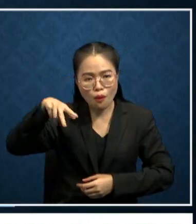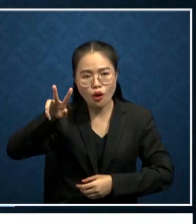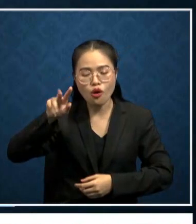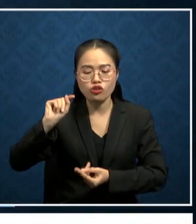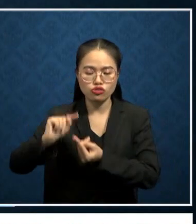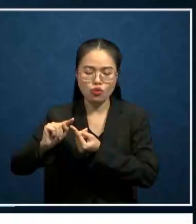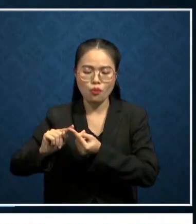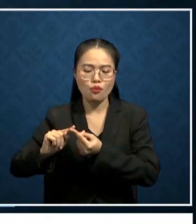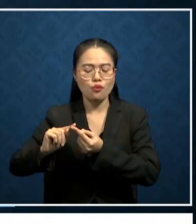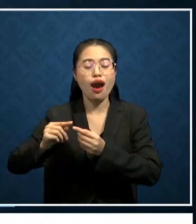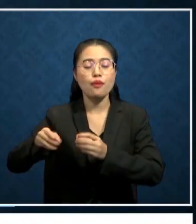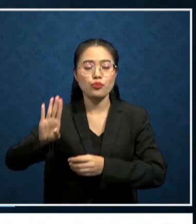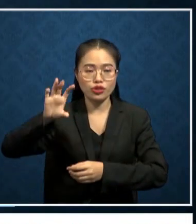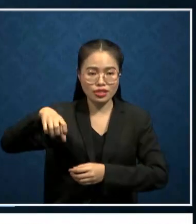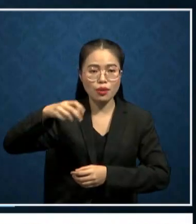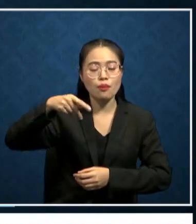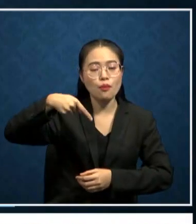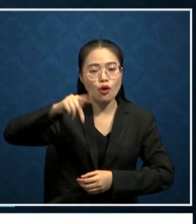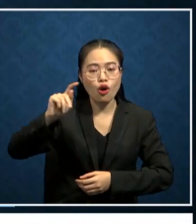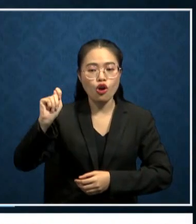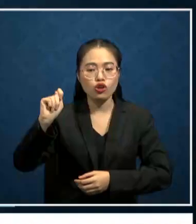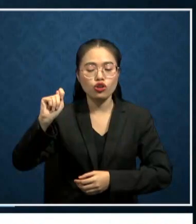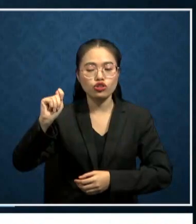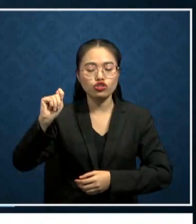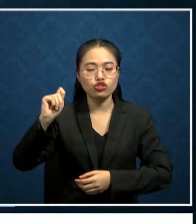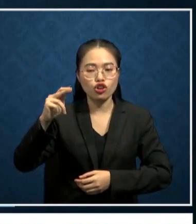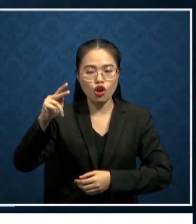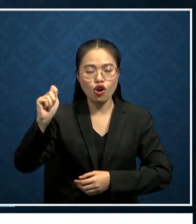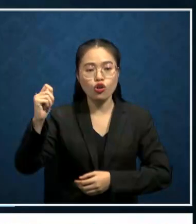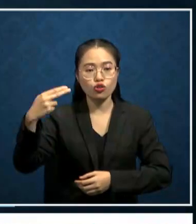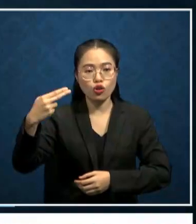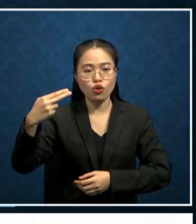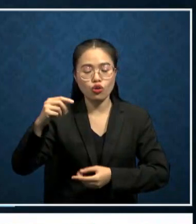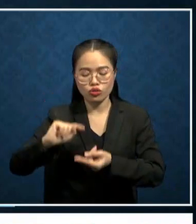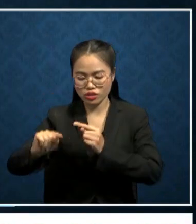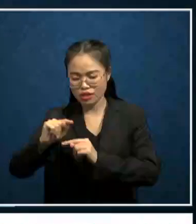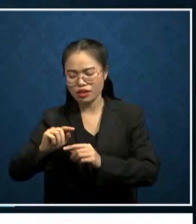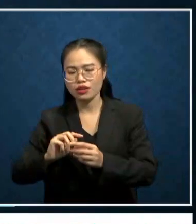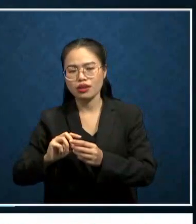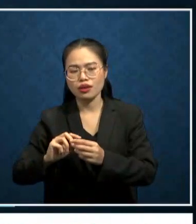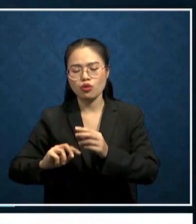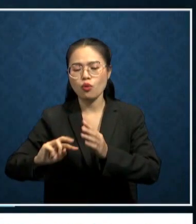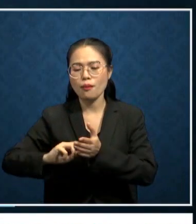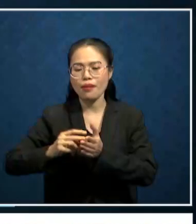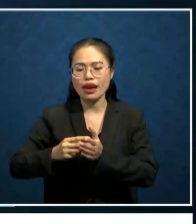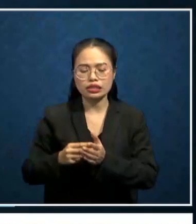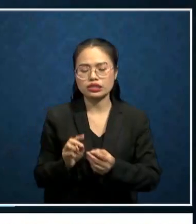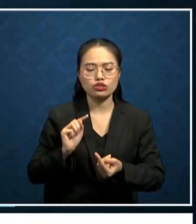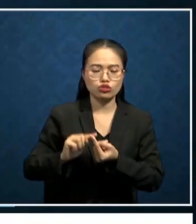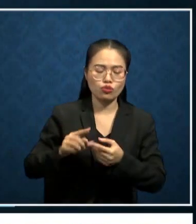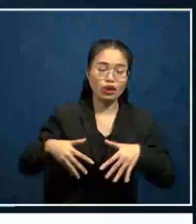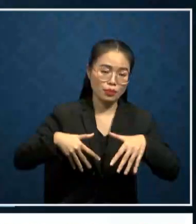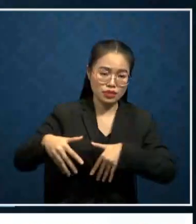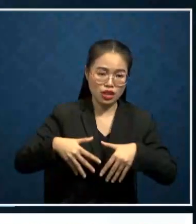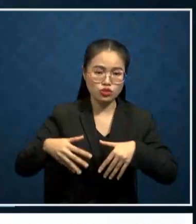มหาชนนะครับส่งผลให้การกำหนดได้เอ่อยังขาดผู้ประกอบการนะครับการมีส่วนร่วม